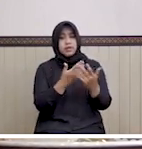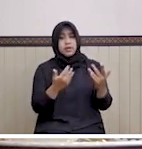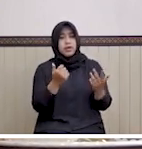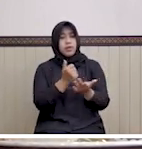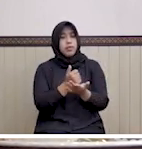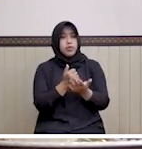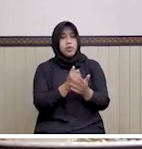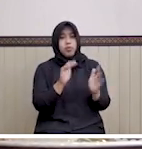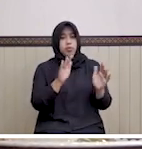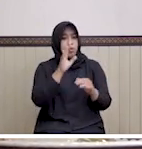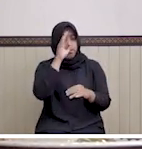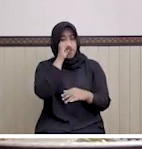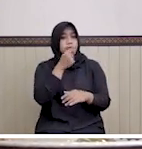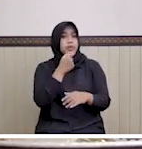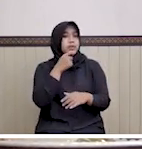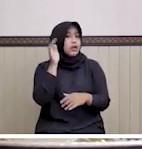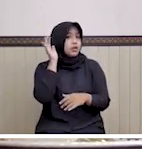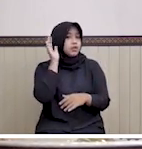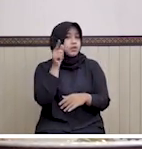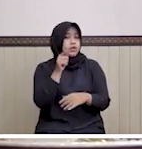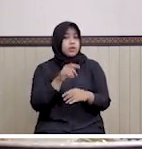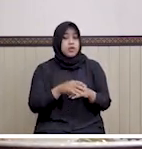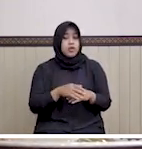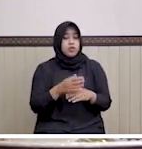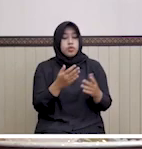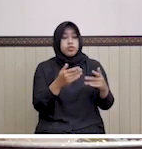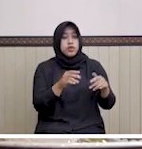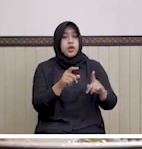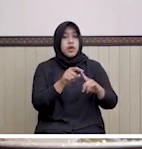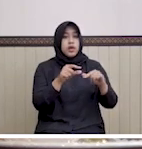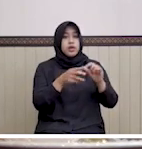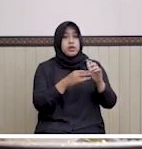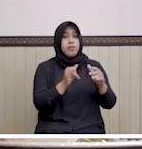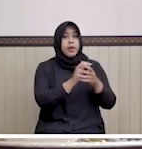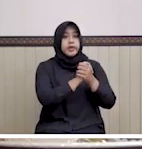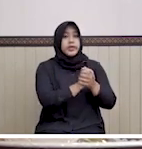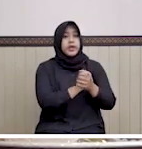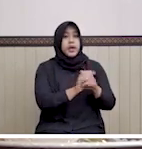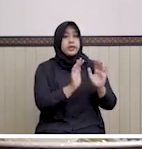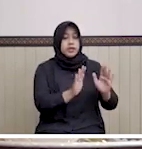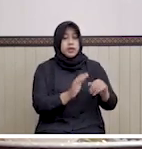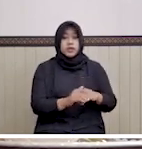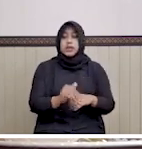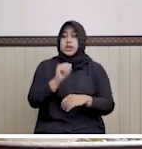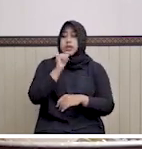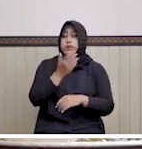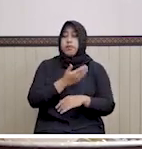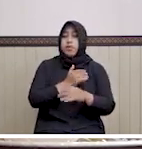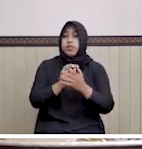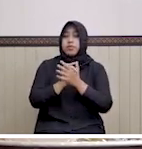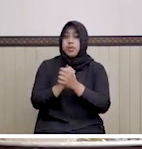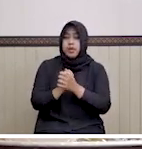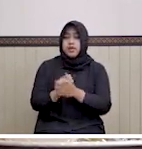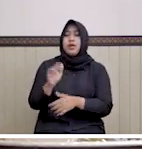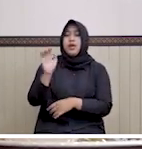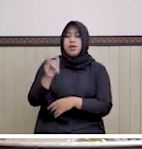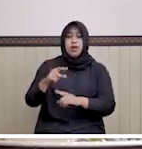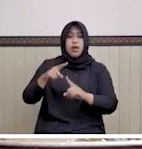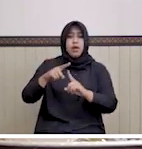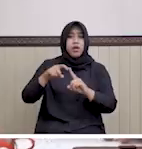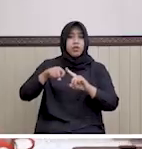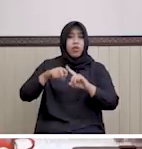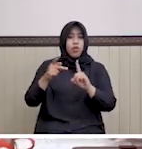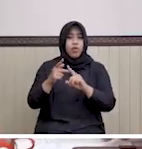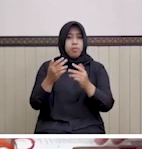memang belum paham dengan isu itu sehingga mp3www Siapa yang ia tokoh tokoh masyarakat tokoh